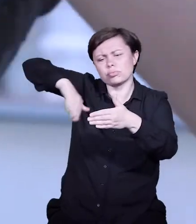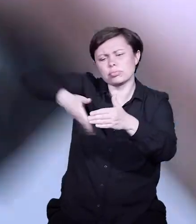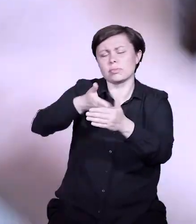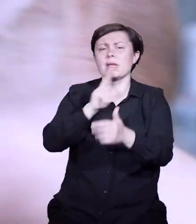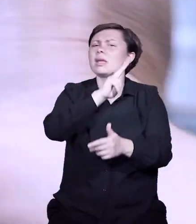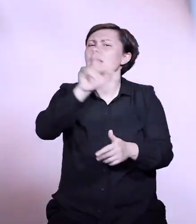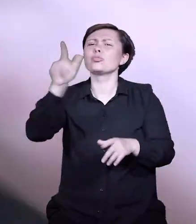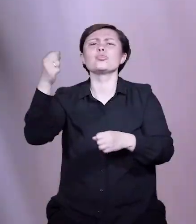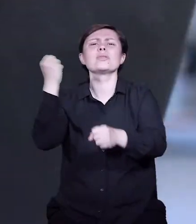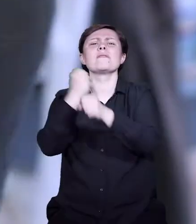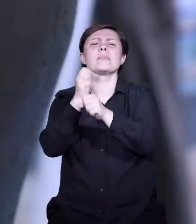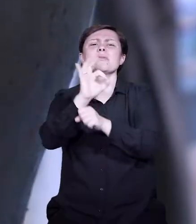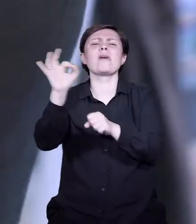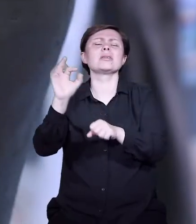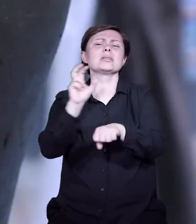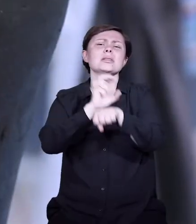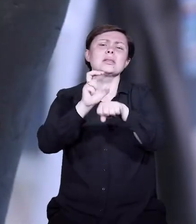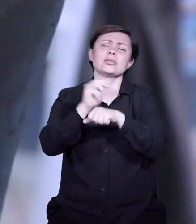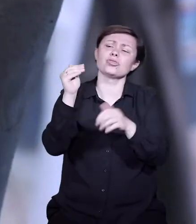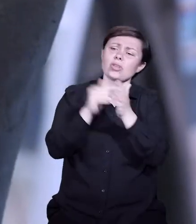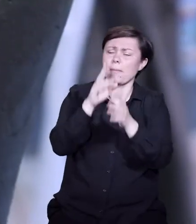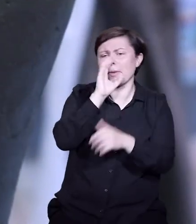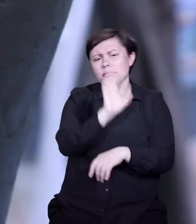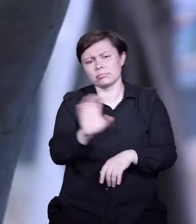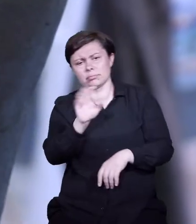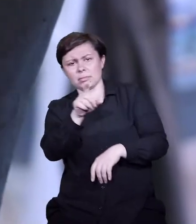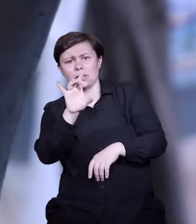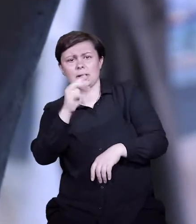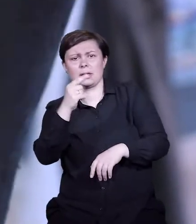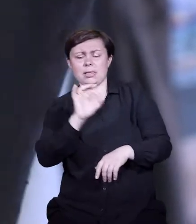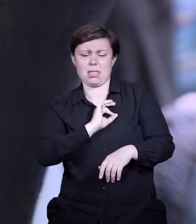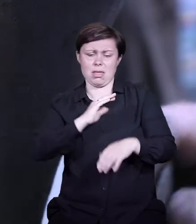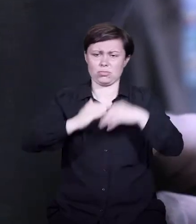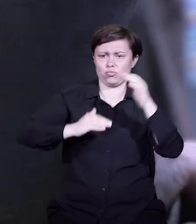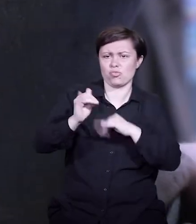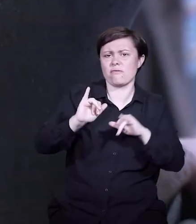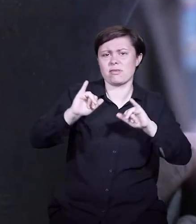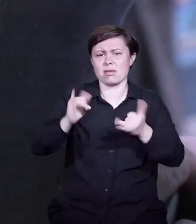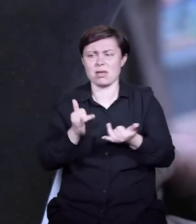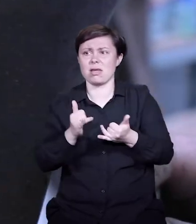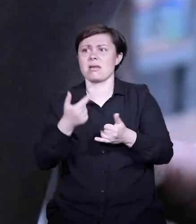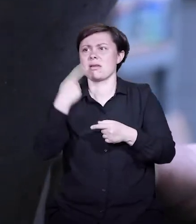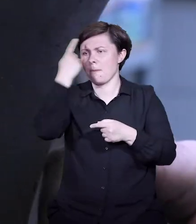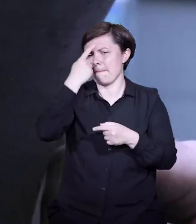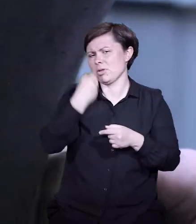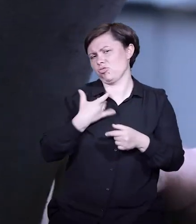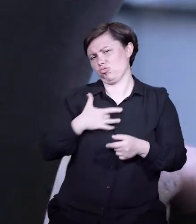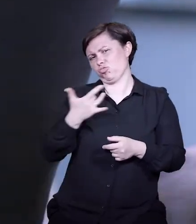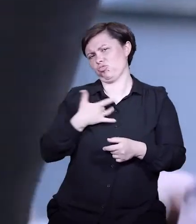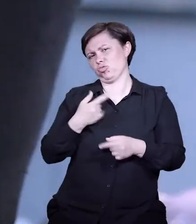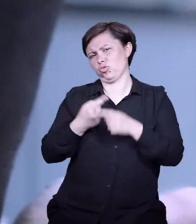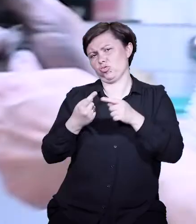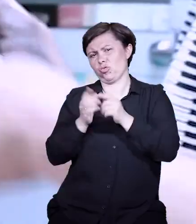musi wypracować własną technikę. Należy obserwować regularnie, co się z tym naszym kształtem dzieje. Tu wydaje mi się, że powinienem